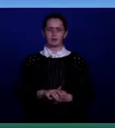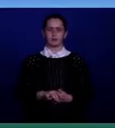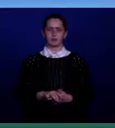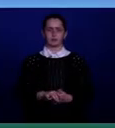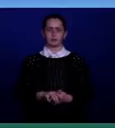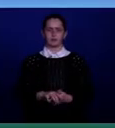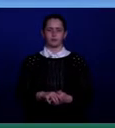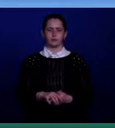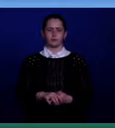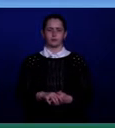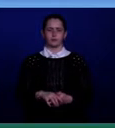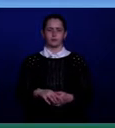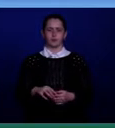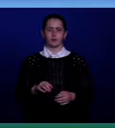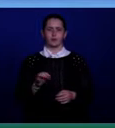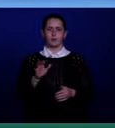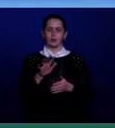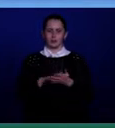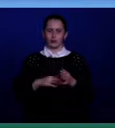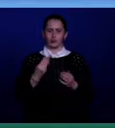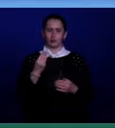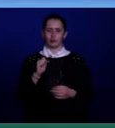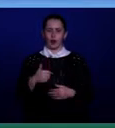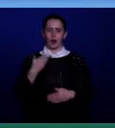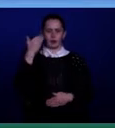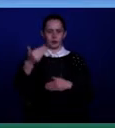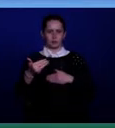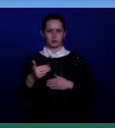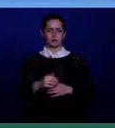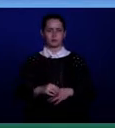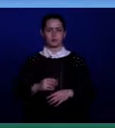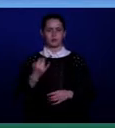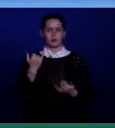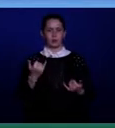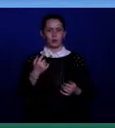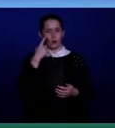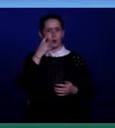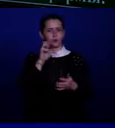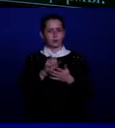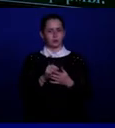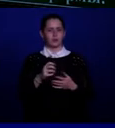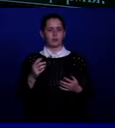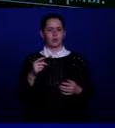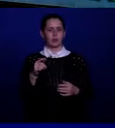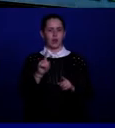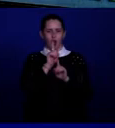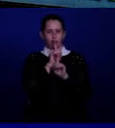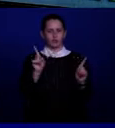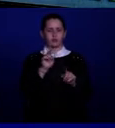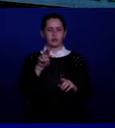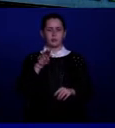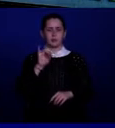Так, делаем следующий шаг. Сейчас мы узнаем отличительные признаки глаголов неопределенной